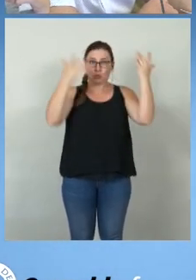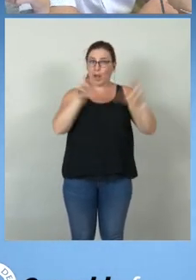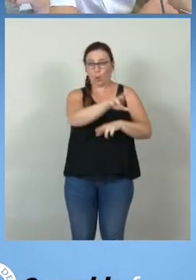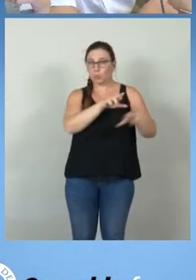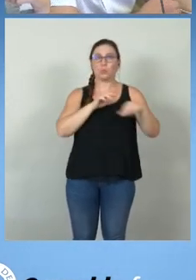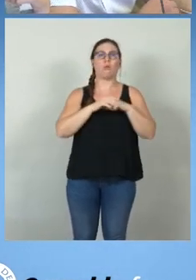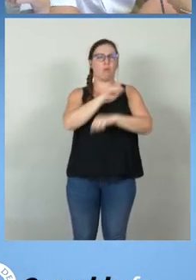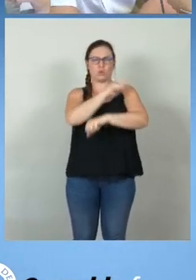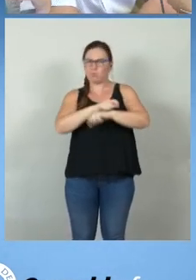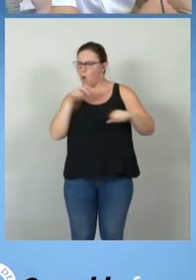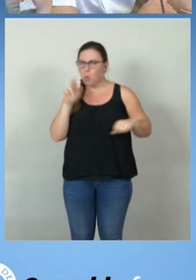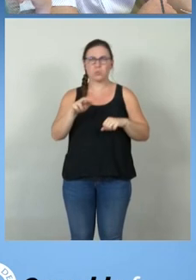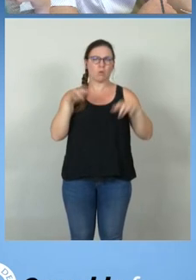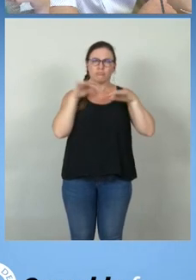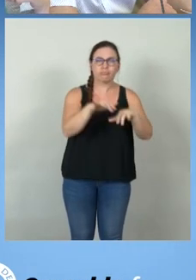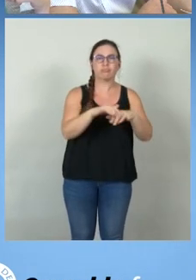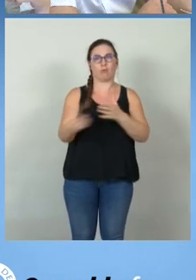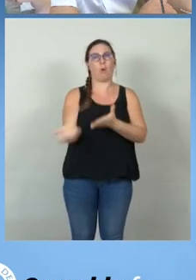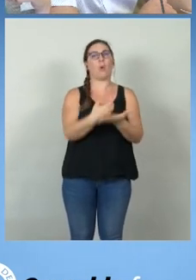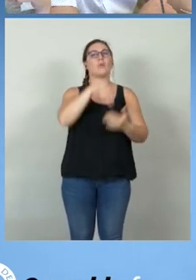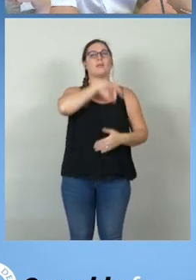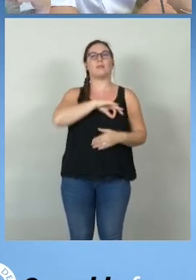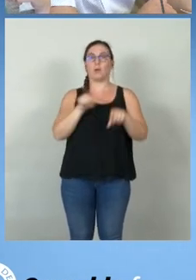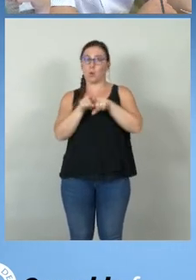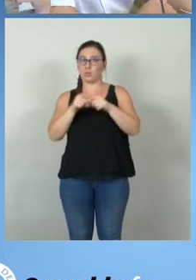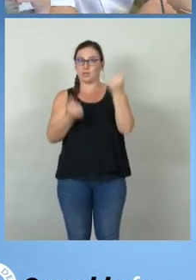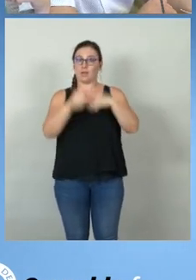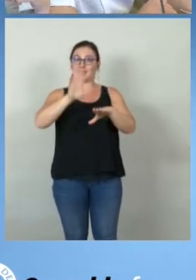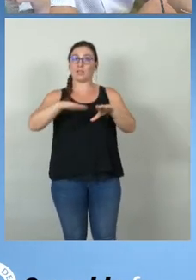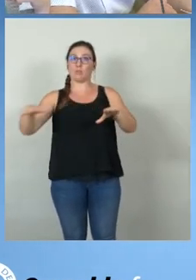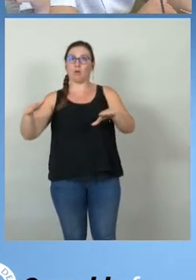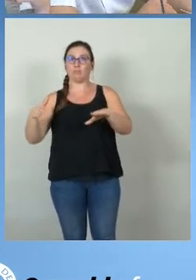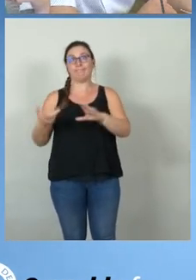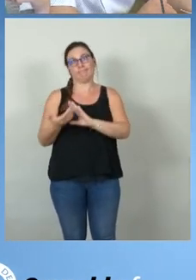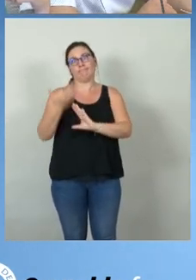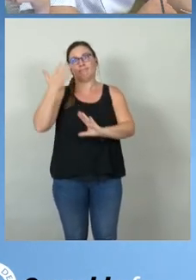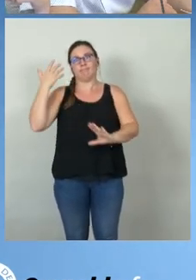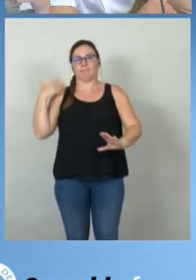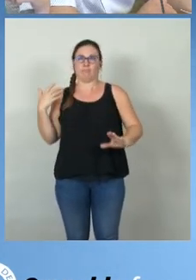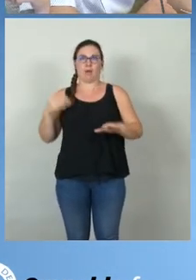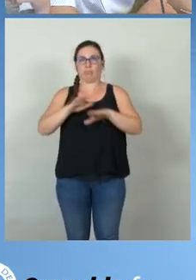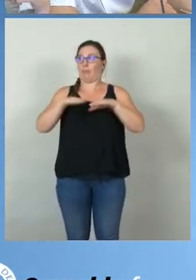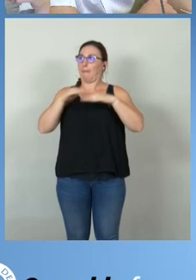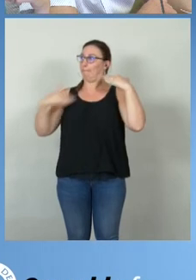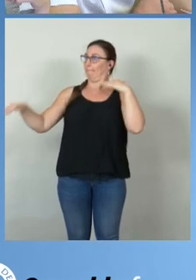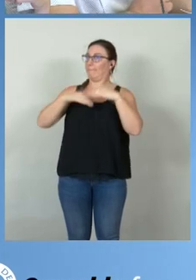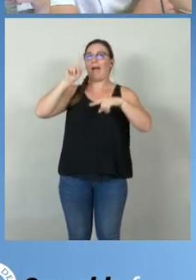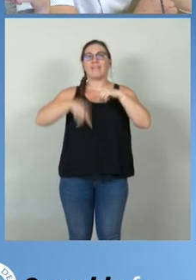qui engendre donc des recettes ainsi que le stationnement qui avait été fortement impacté